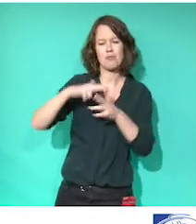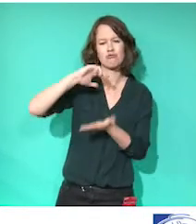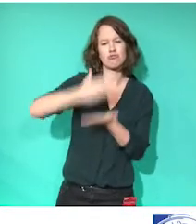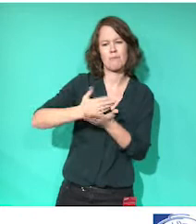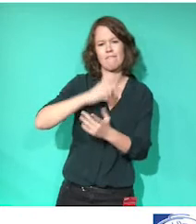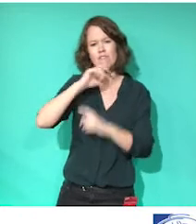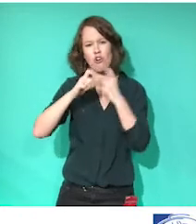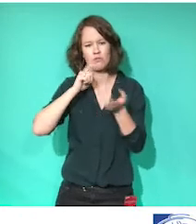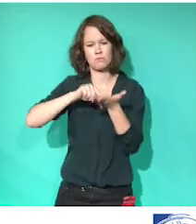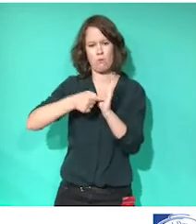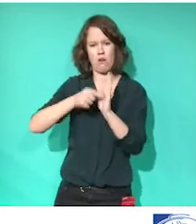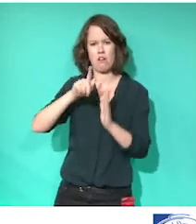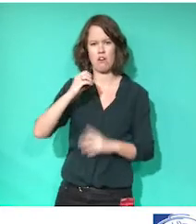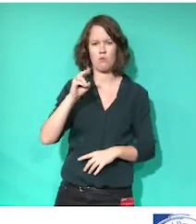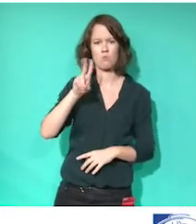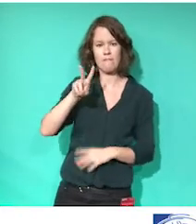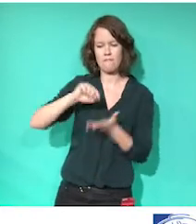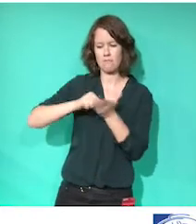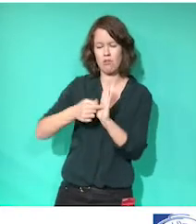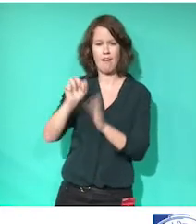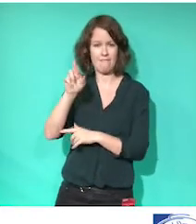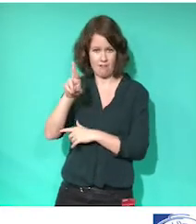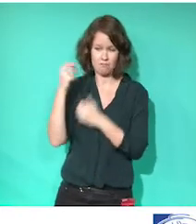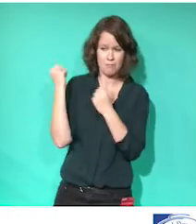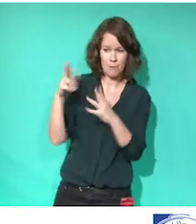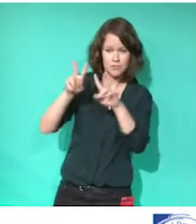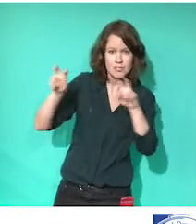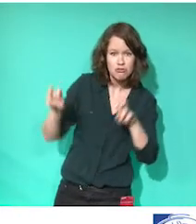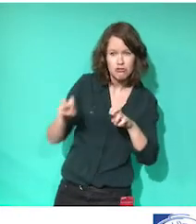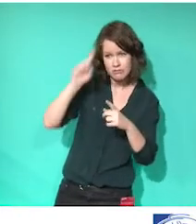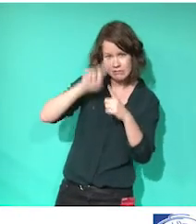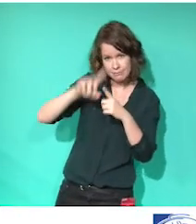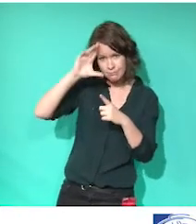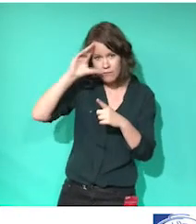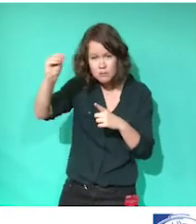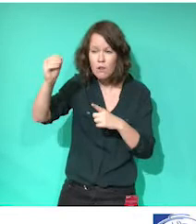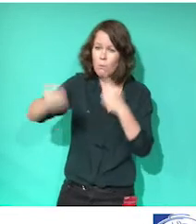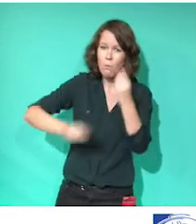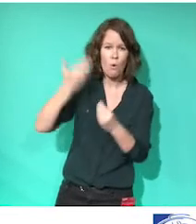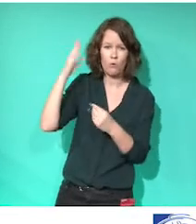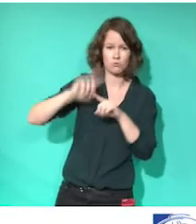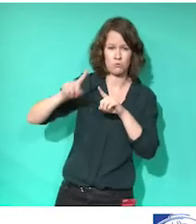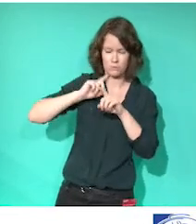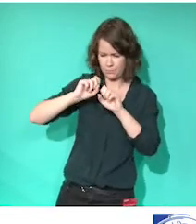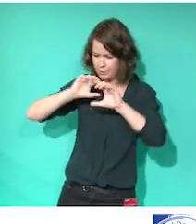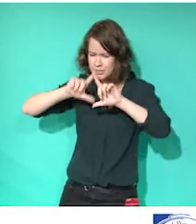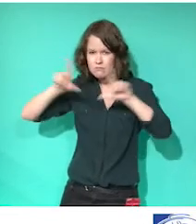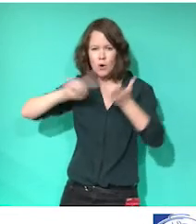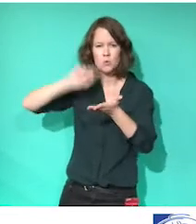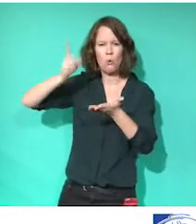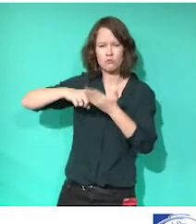outils et des fiches en direction des professionnels. Voilà. Il a été aussi pointé bien sûr dans cet